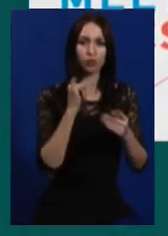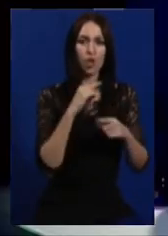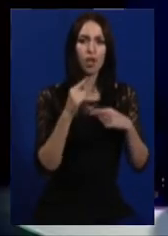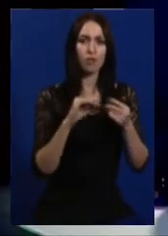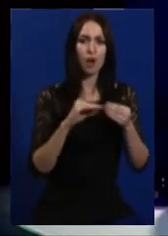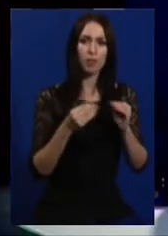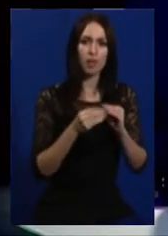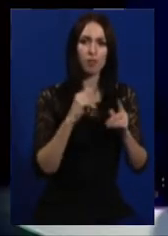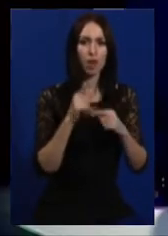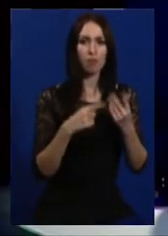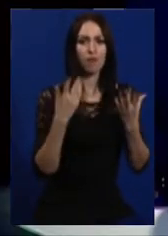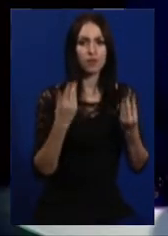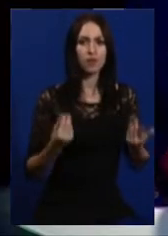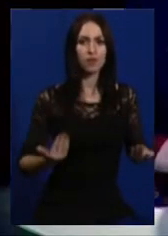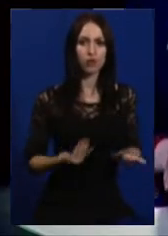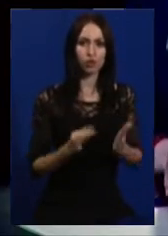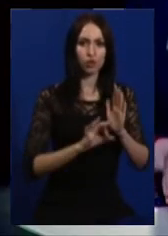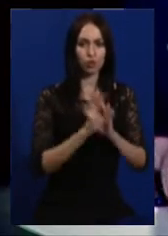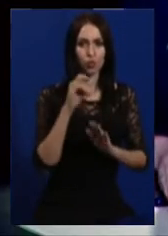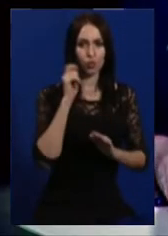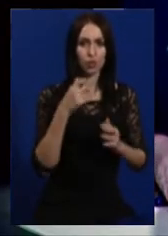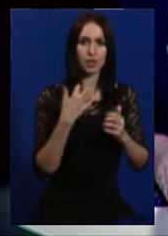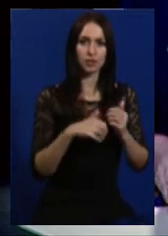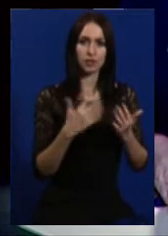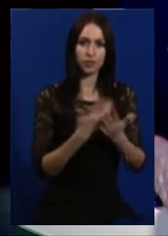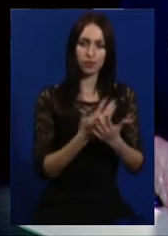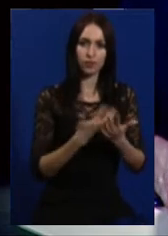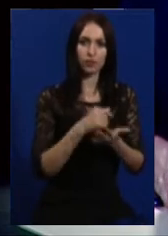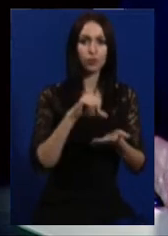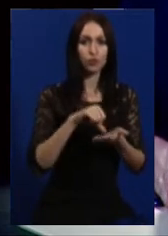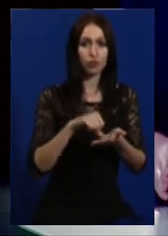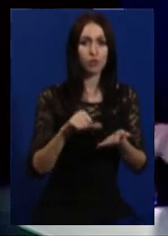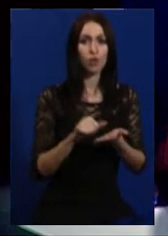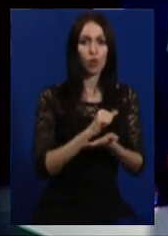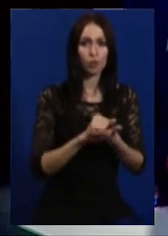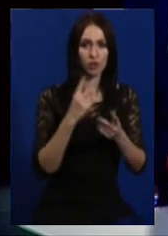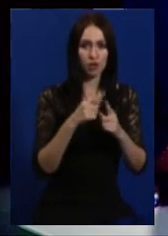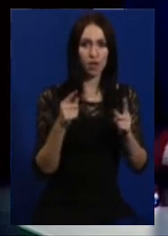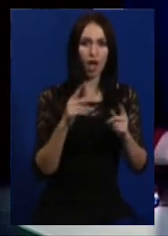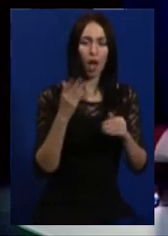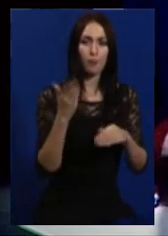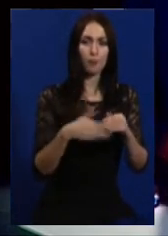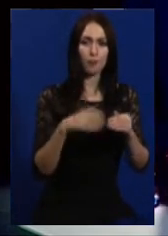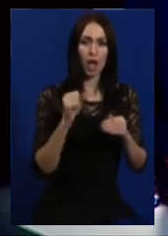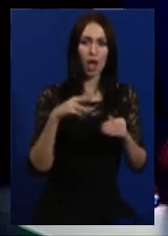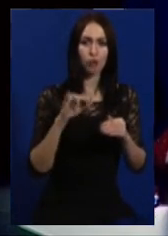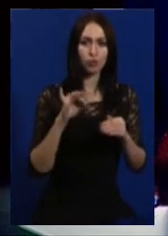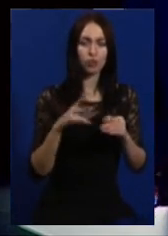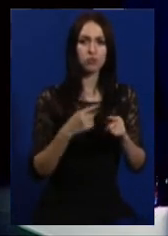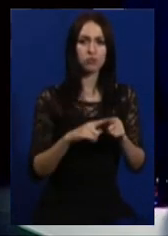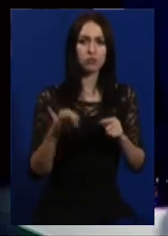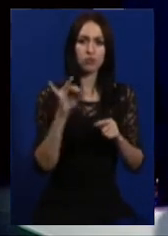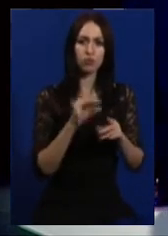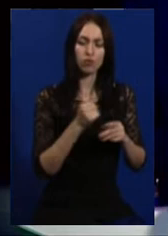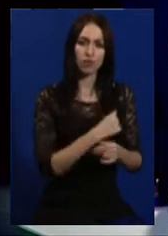жить а сходе украины совет фильмы участники документально встречка ампутация история beauty вики за знал и